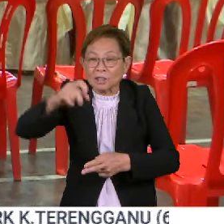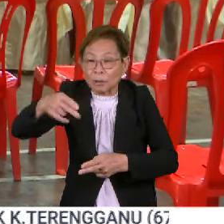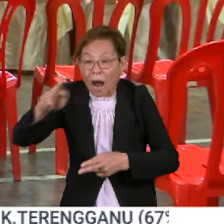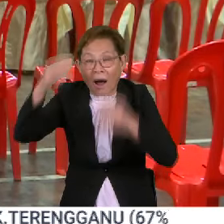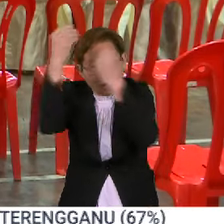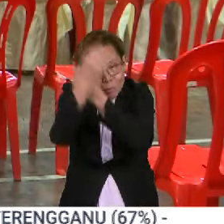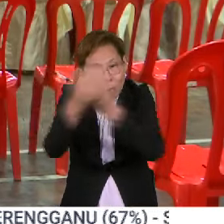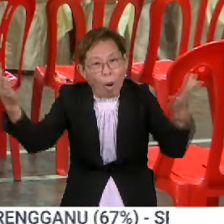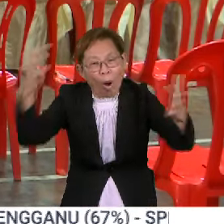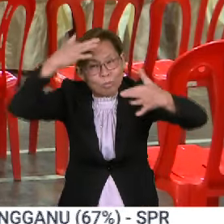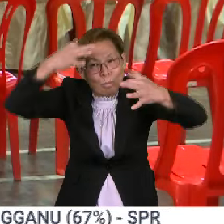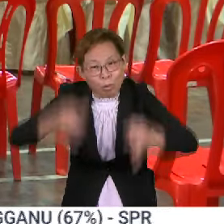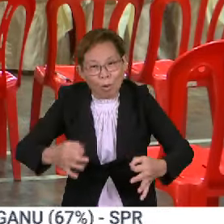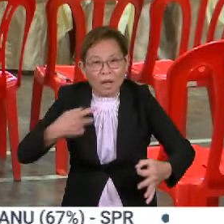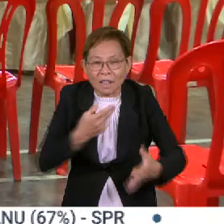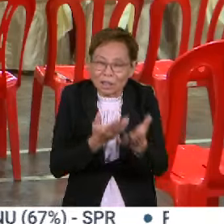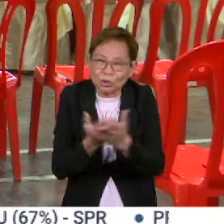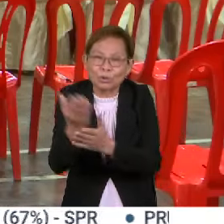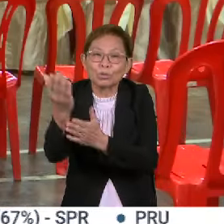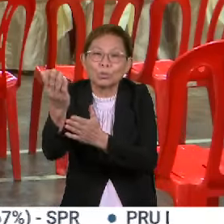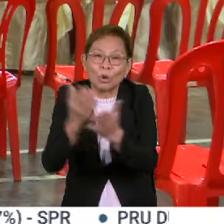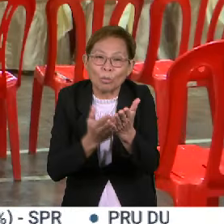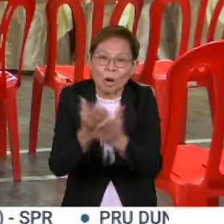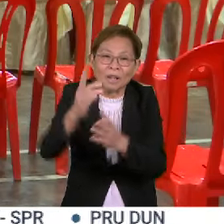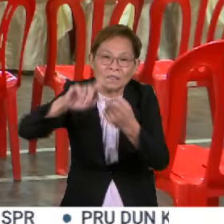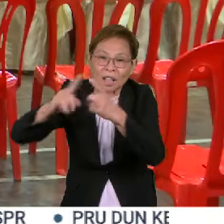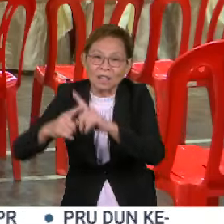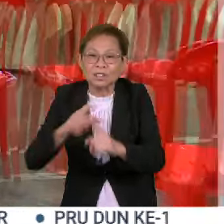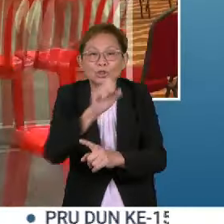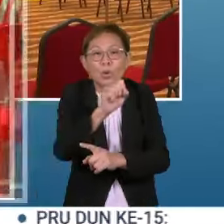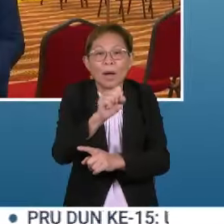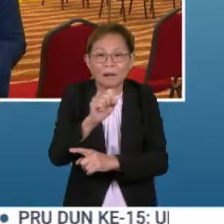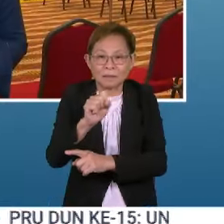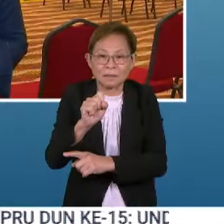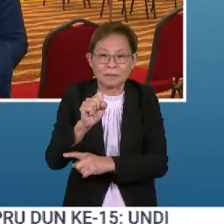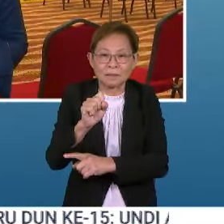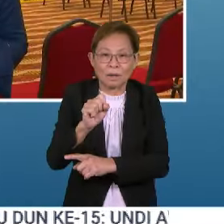don akan mengumumkan keputusan nanti. Kita terus ke Kuala Terengganu bersama Syazwani Samsul. Silakan.